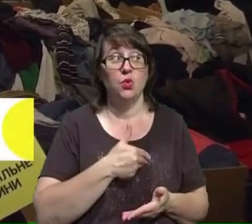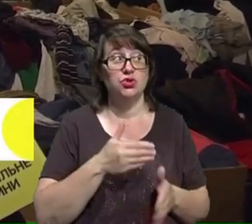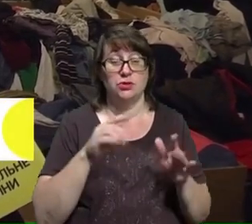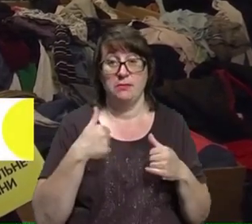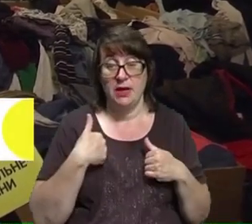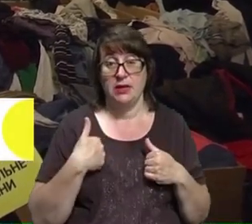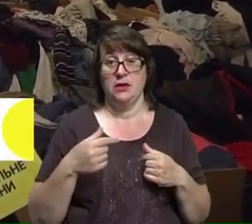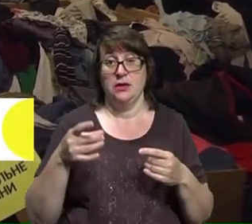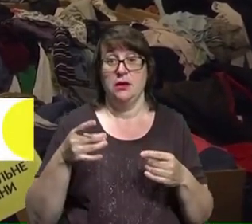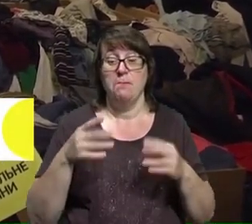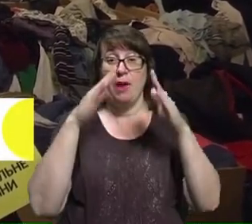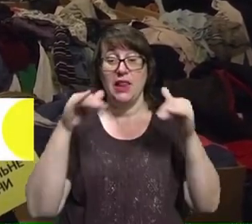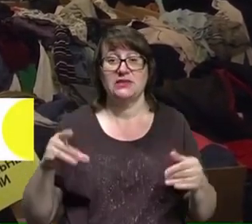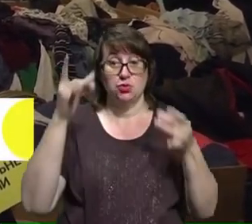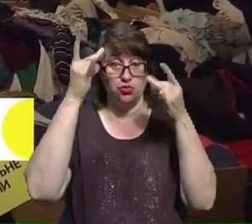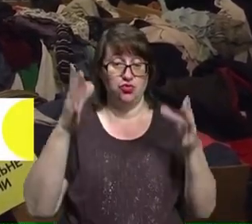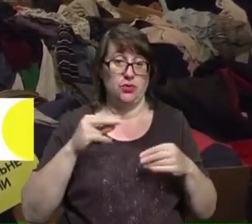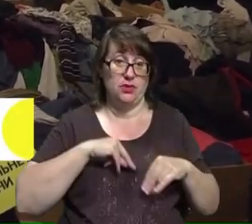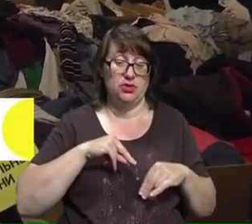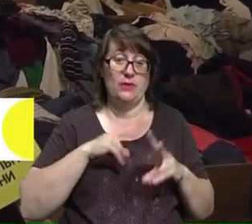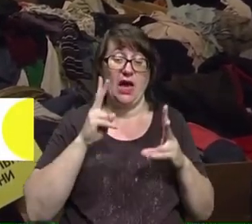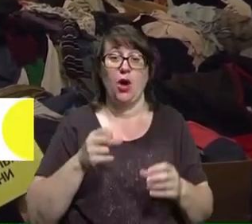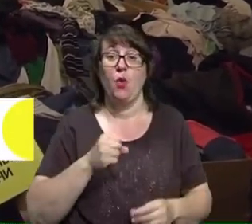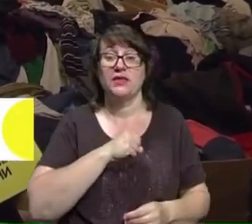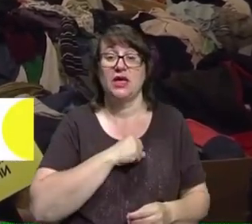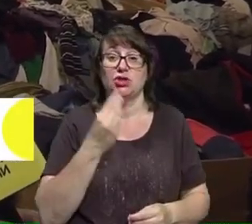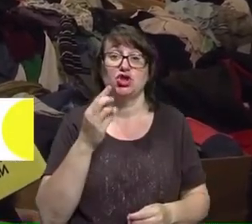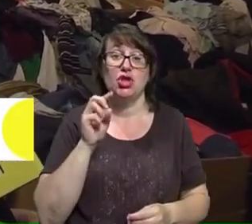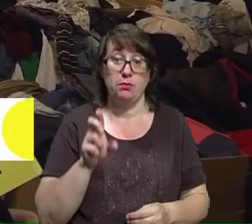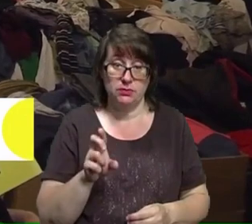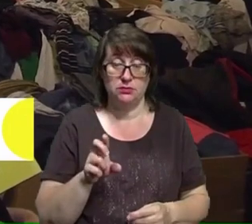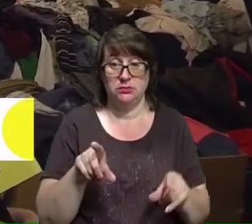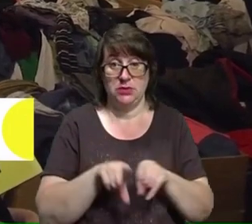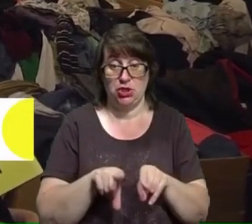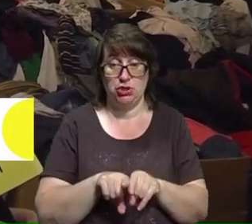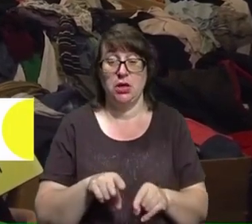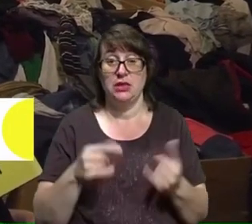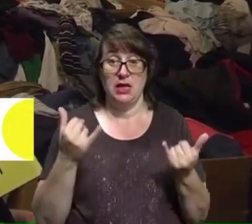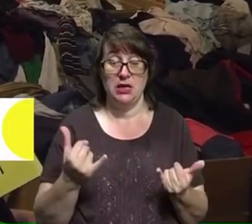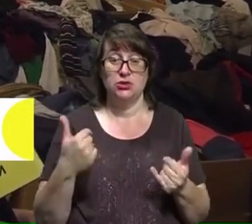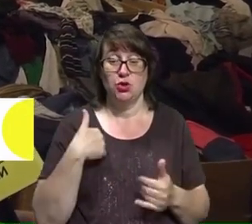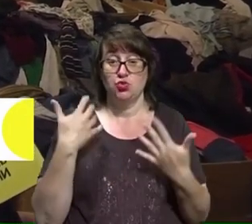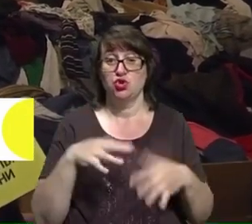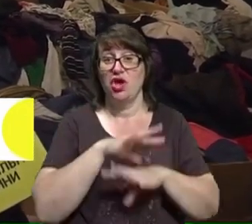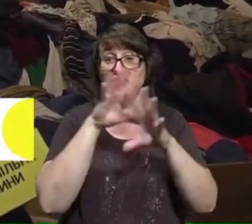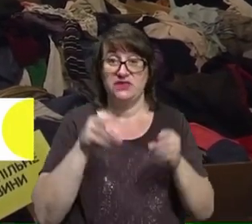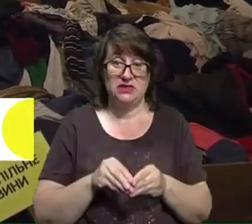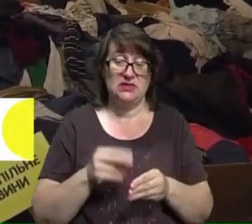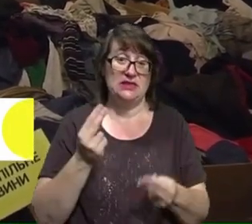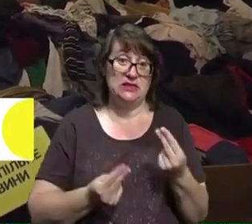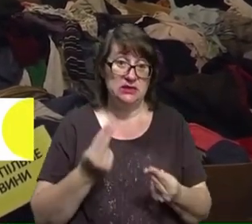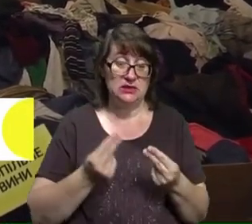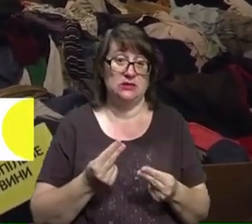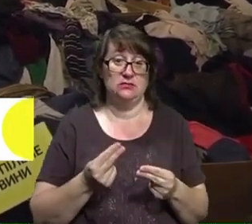культури, і працюємо, як гуманітарний штаб теж, але наразі у нас вже всі такі ігри, дидактичний матеріал